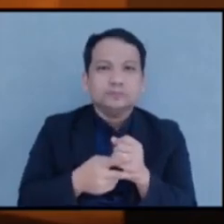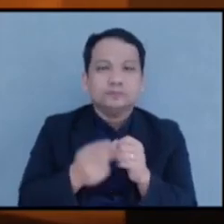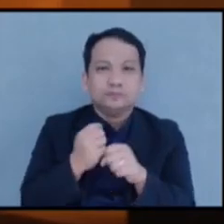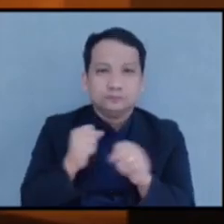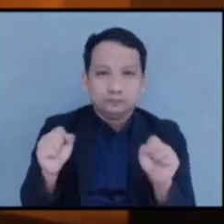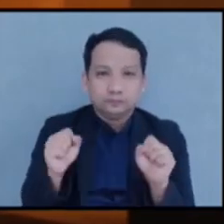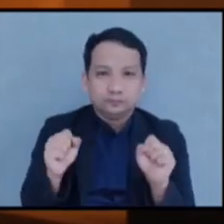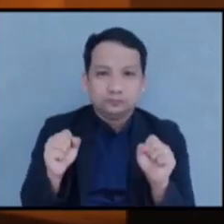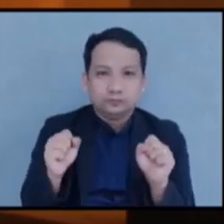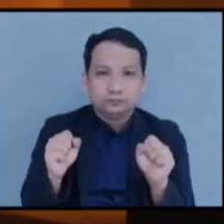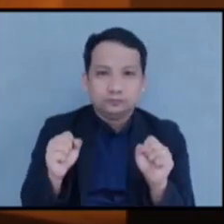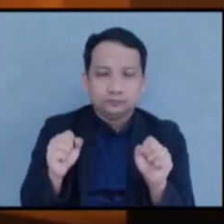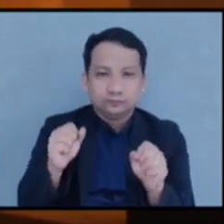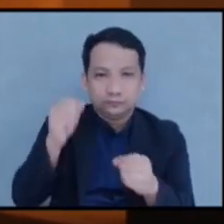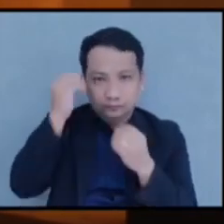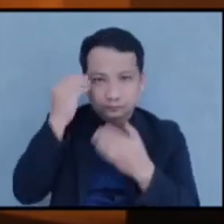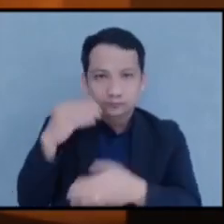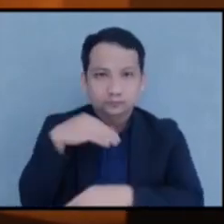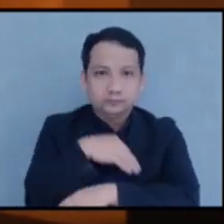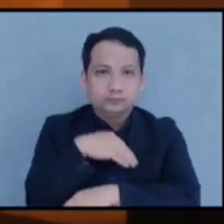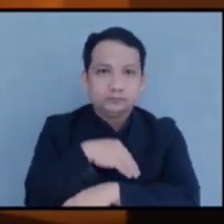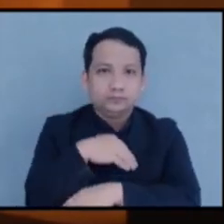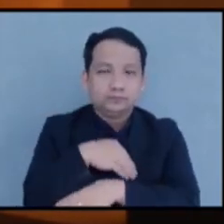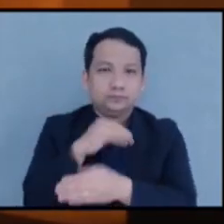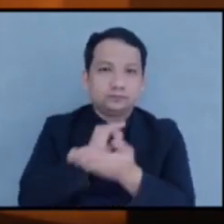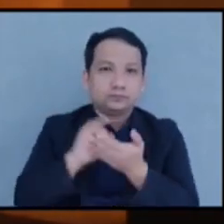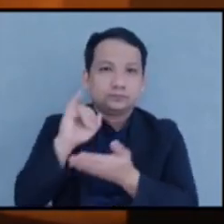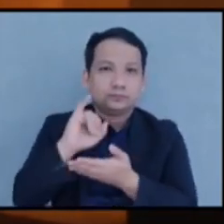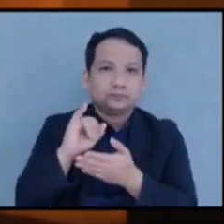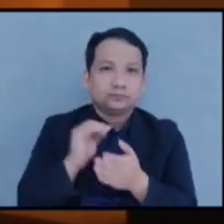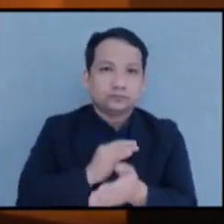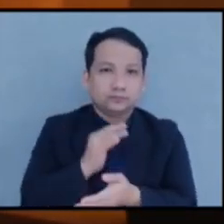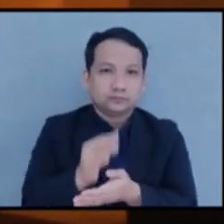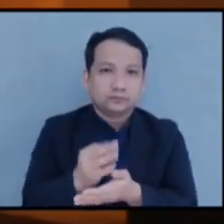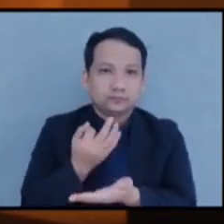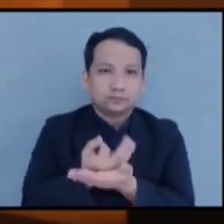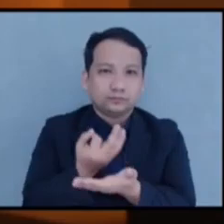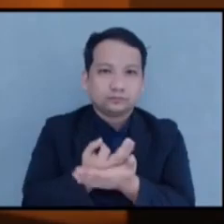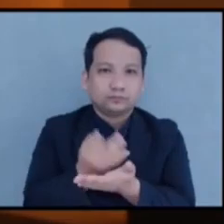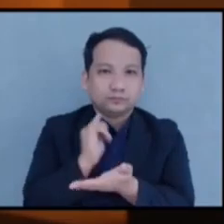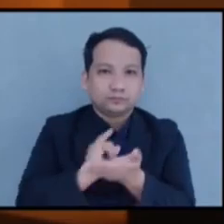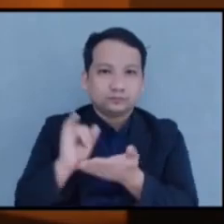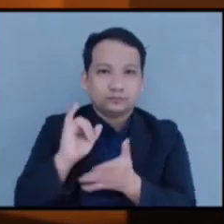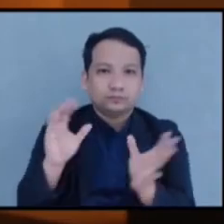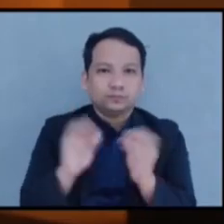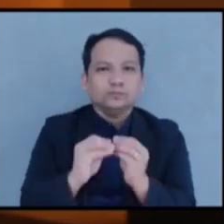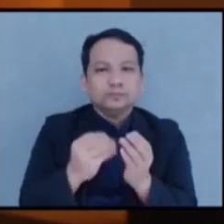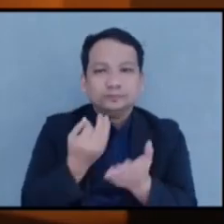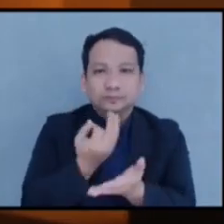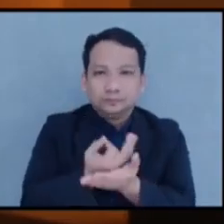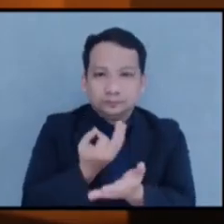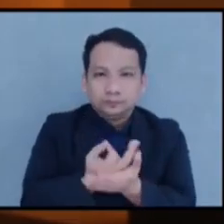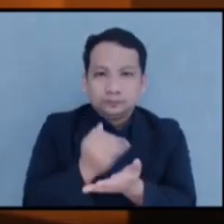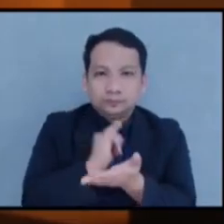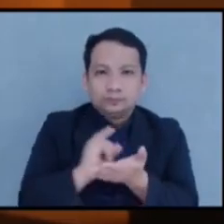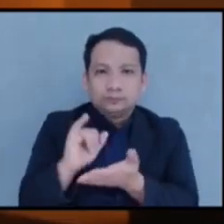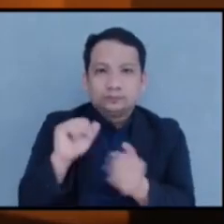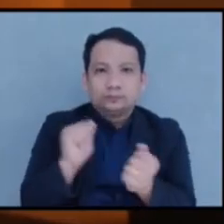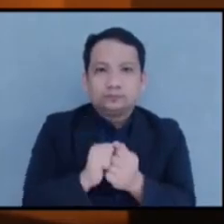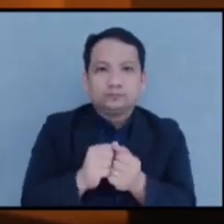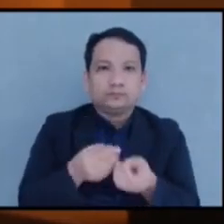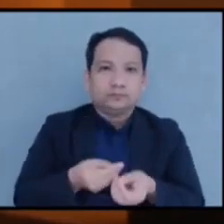save informal banking institutions, formal financial institutions, so that these financial institutions can, in turn, can pool